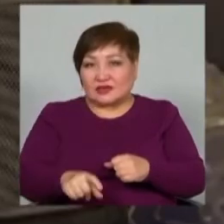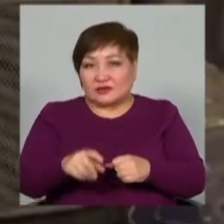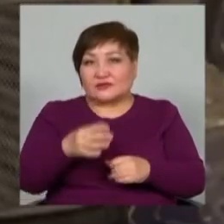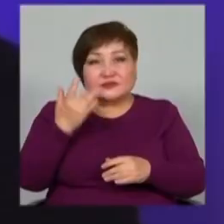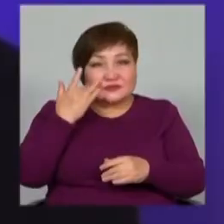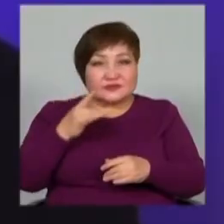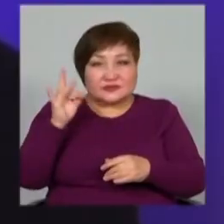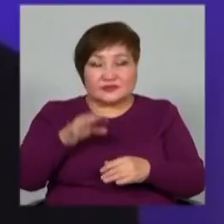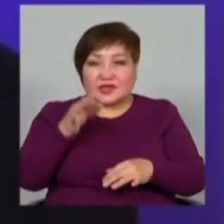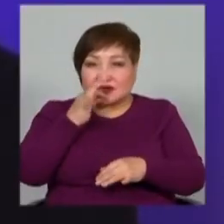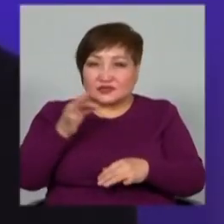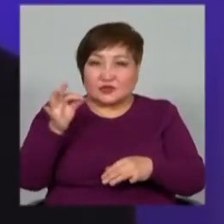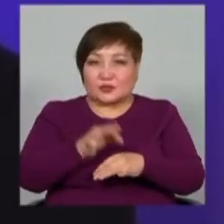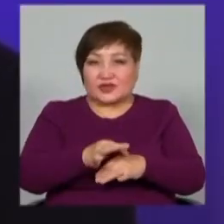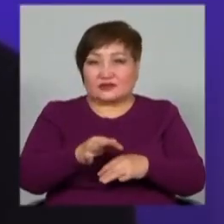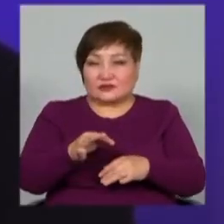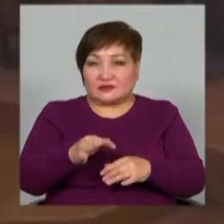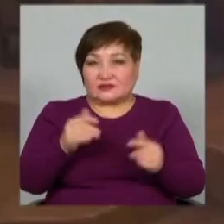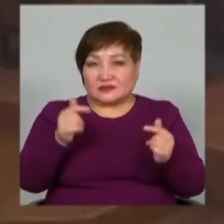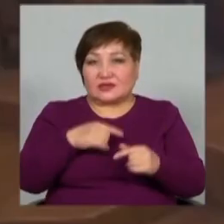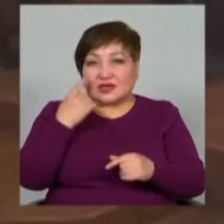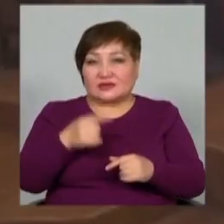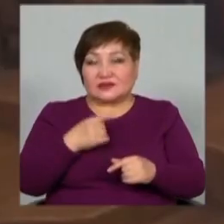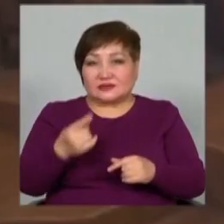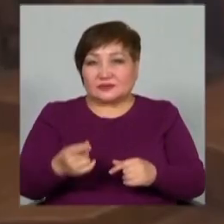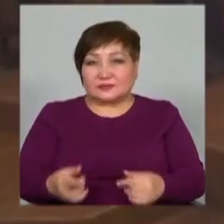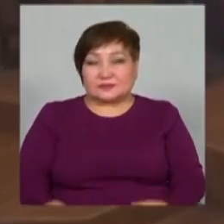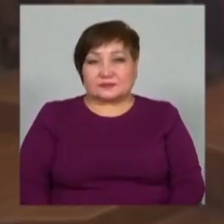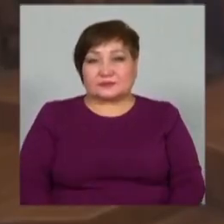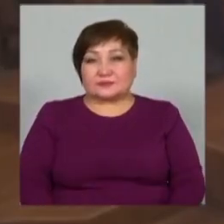Асылбек Тойбек, Нұрлан Өтеген, Ренат Утеев, Алматы телеарнасы, Нұр-Сұлтан.